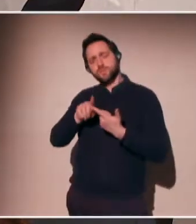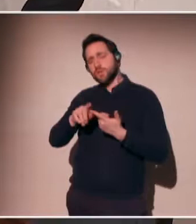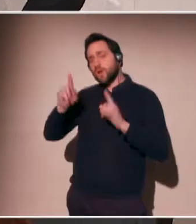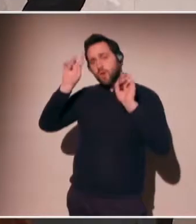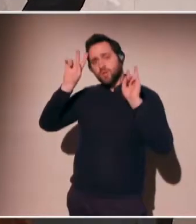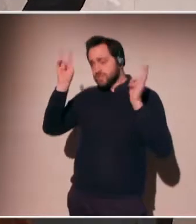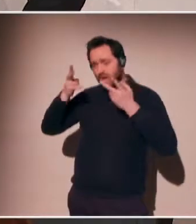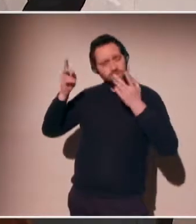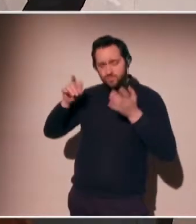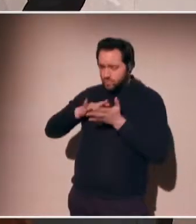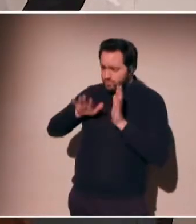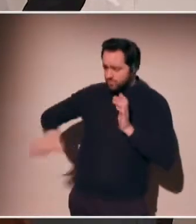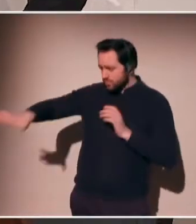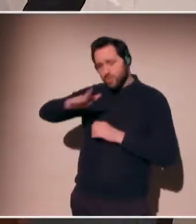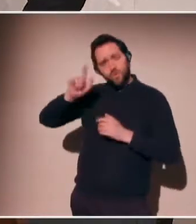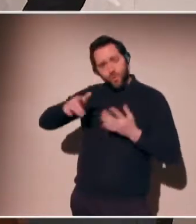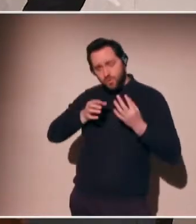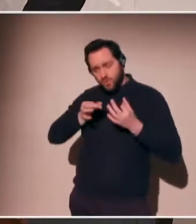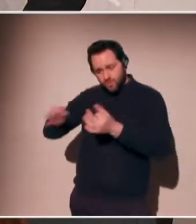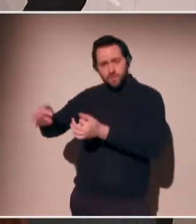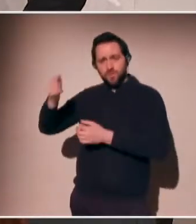leur service et pas le contraire.